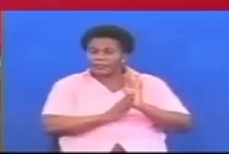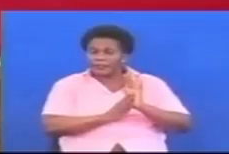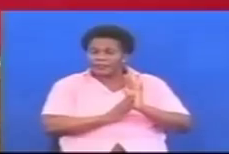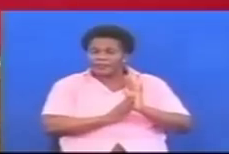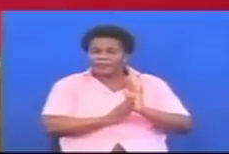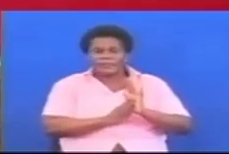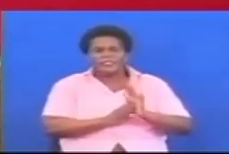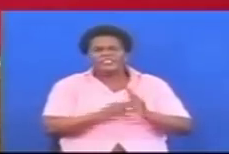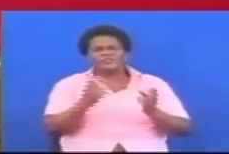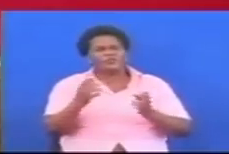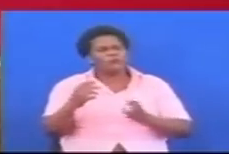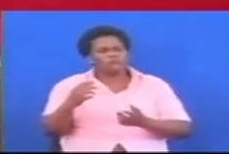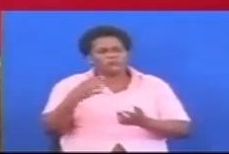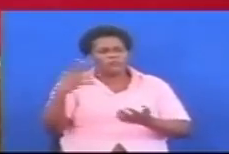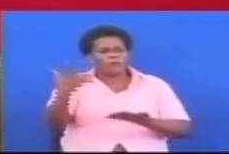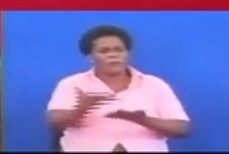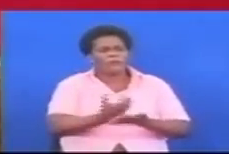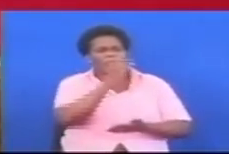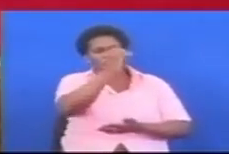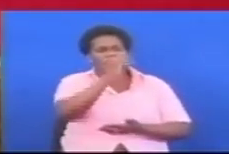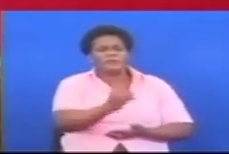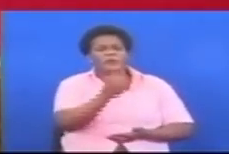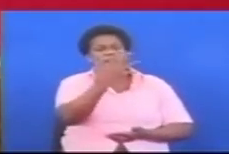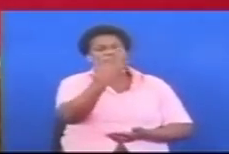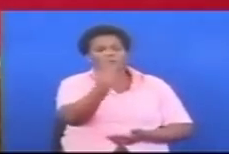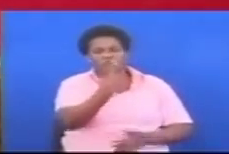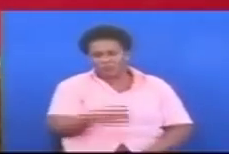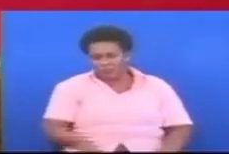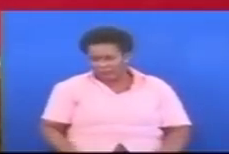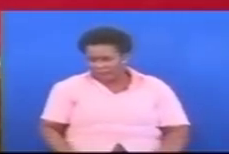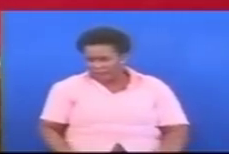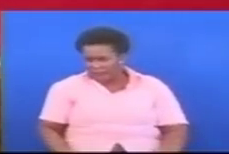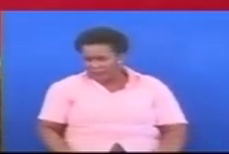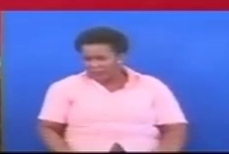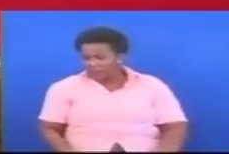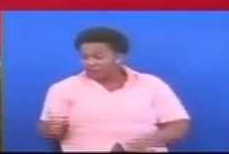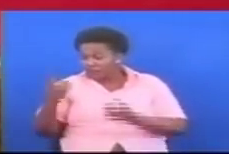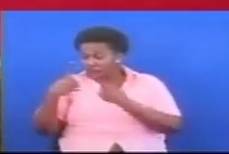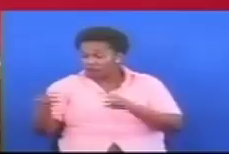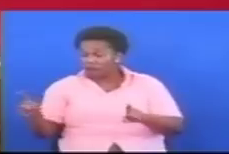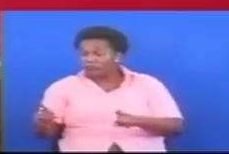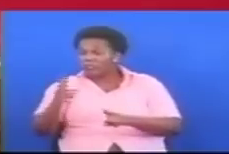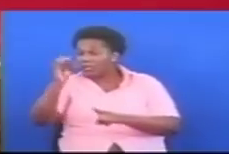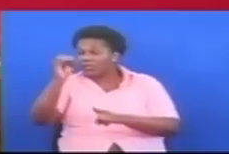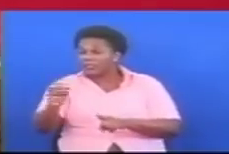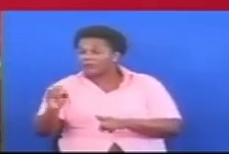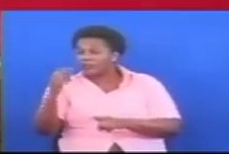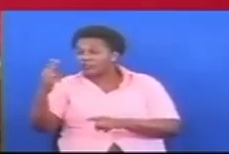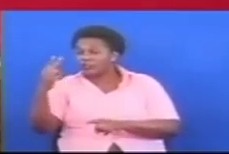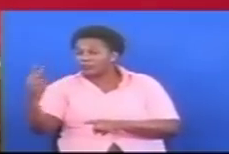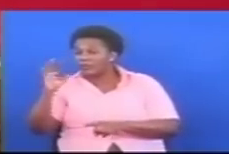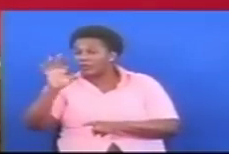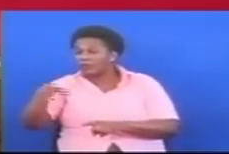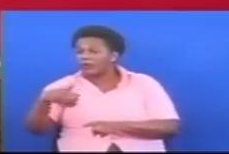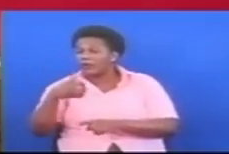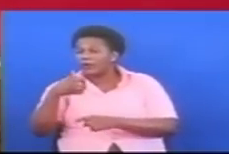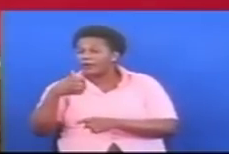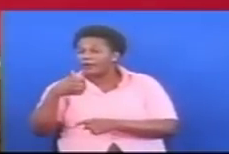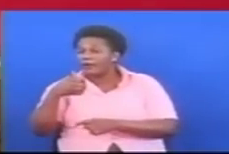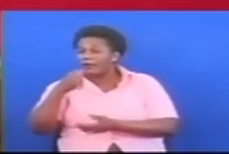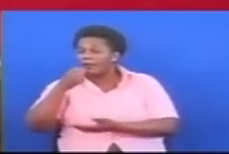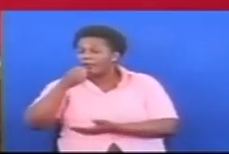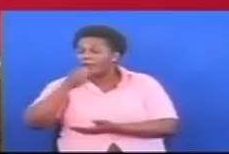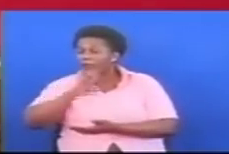na 51% ikilinganishwa na 22% ya bajeti ya mwaka 2017-18.